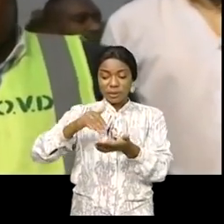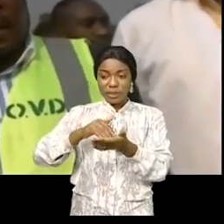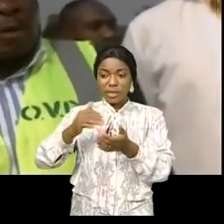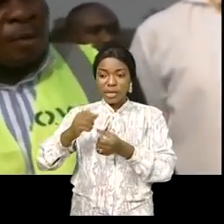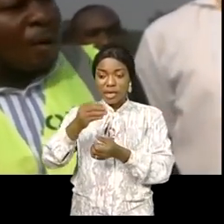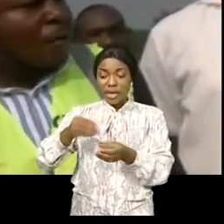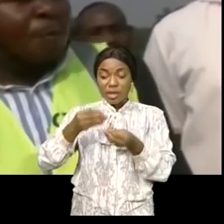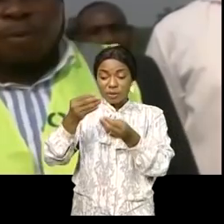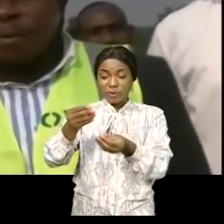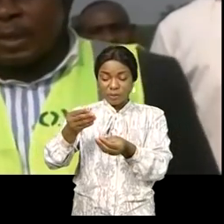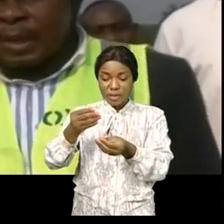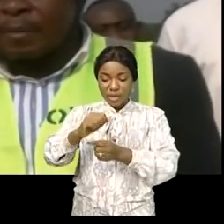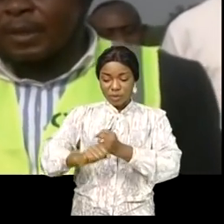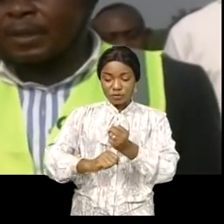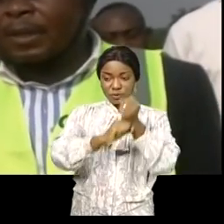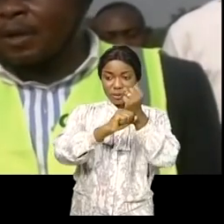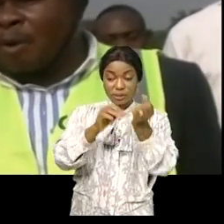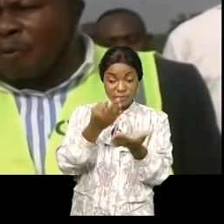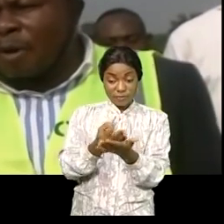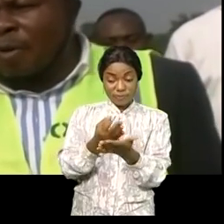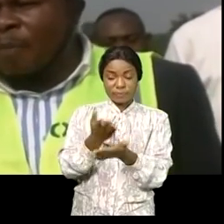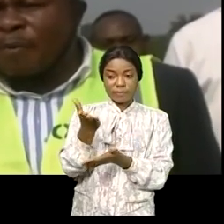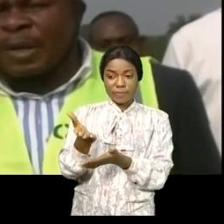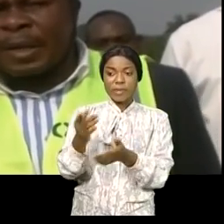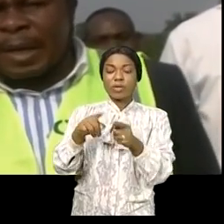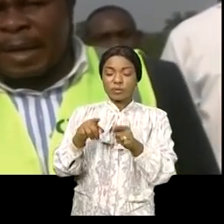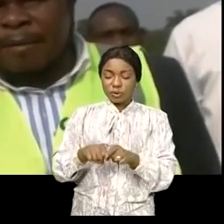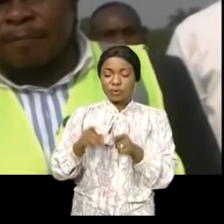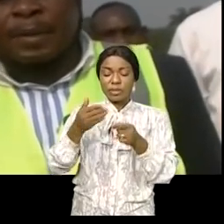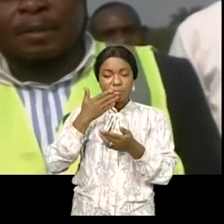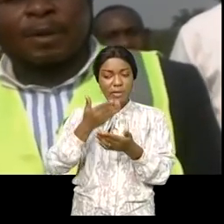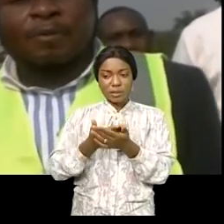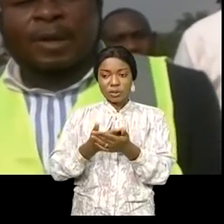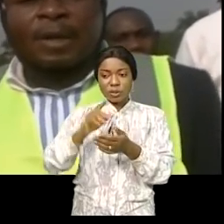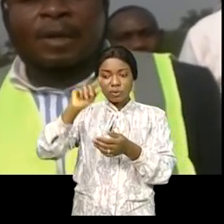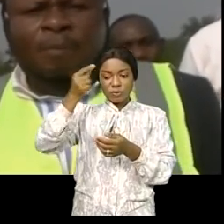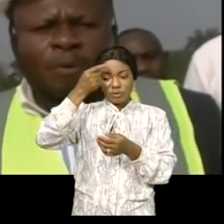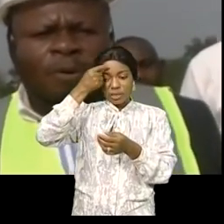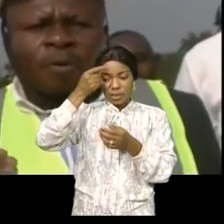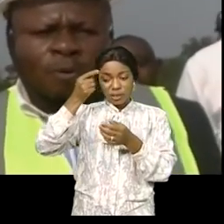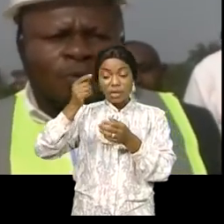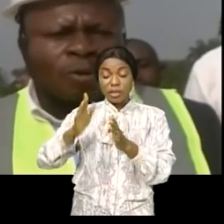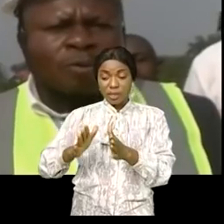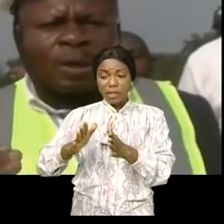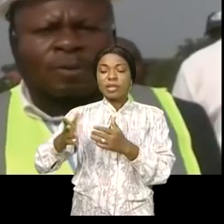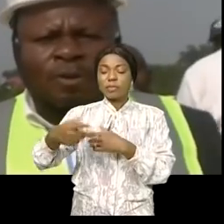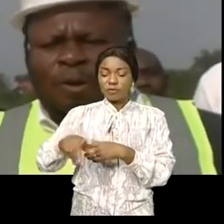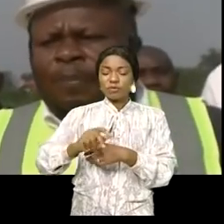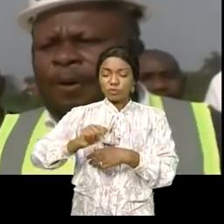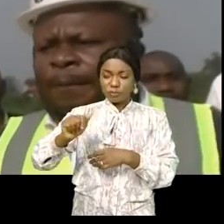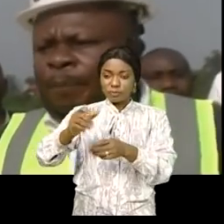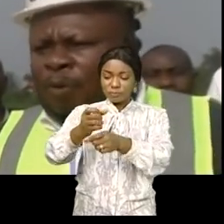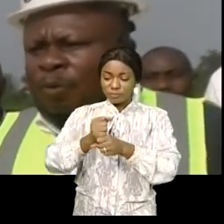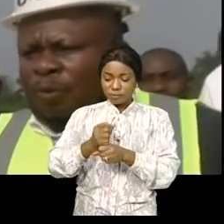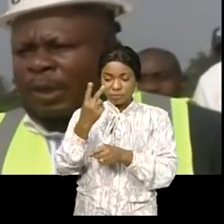Et c'est l'occasion pour nous de dire merci au gouverneur de province qui a fait ce plaidoyer pour qu'aujourd'hui nous ayons ces deux